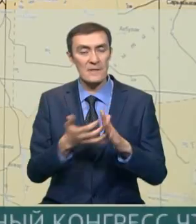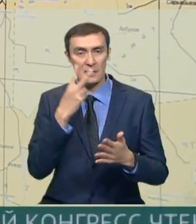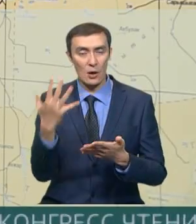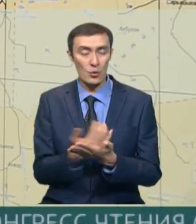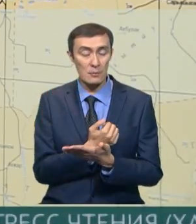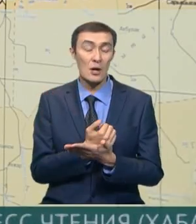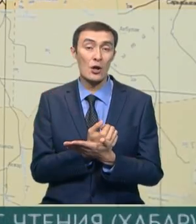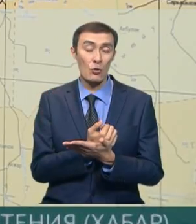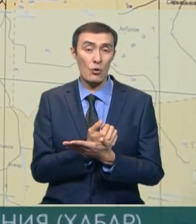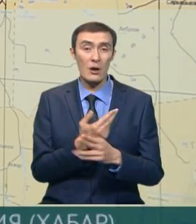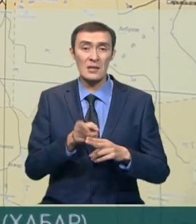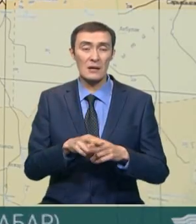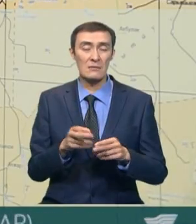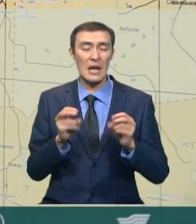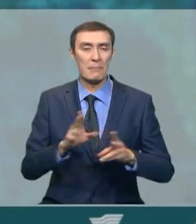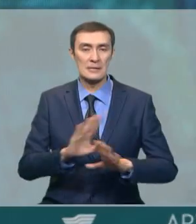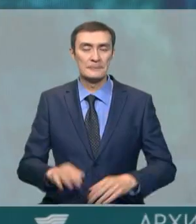принципе не критичные.